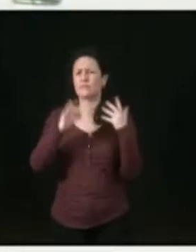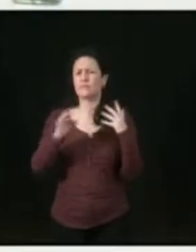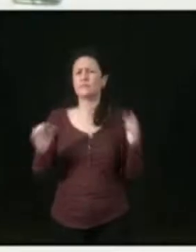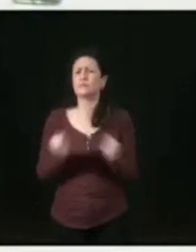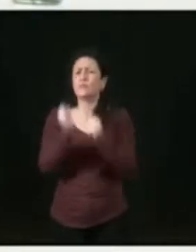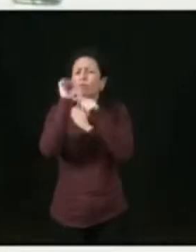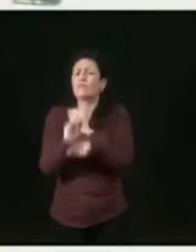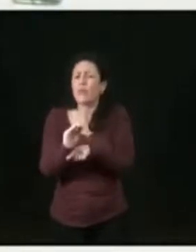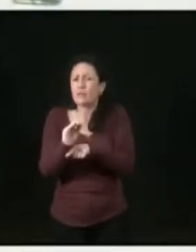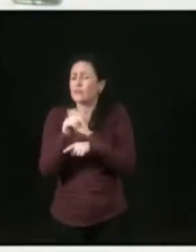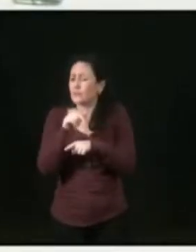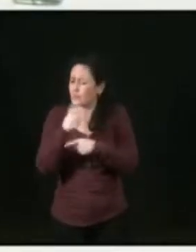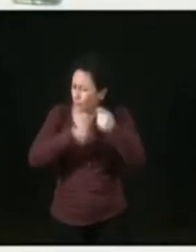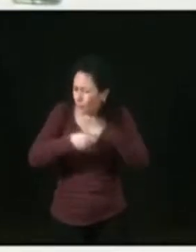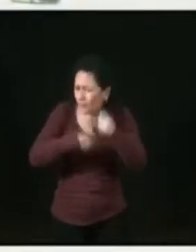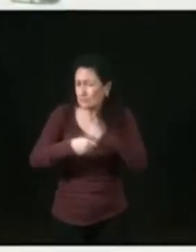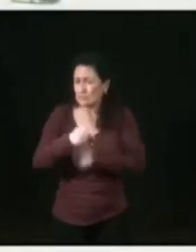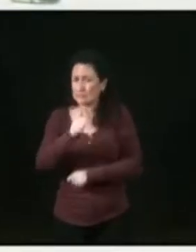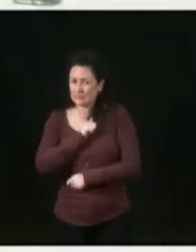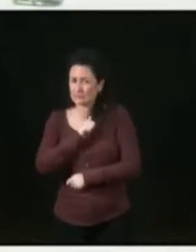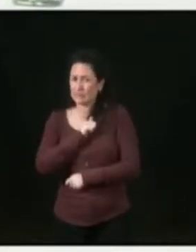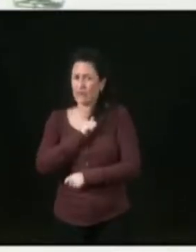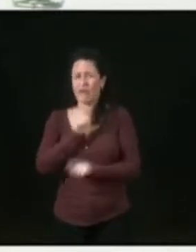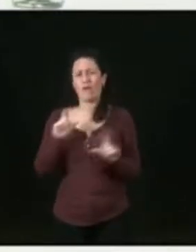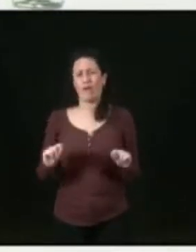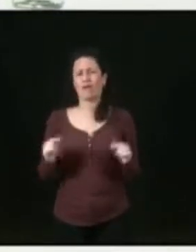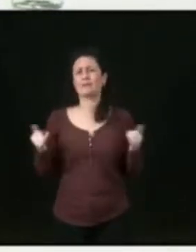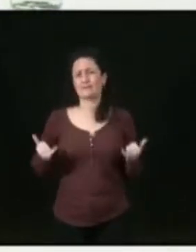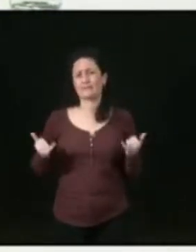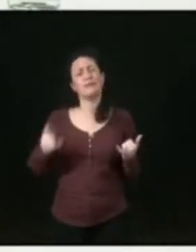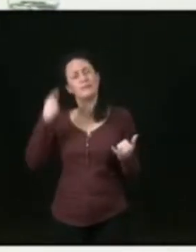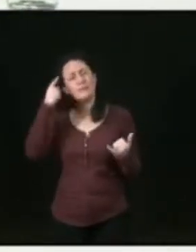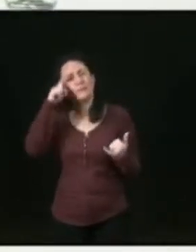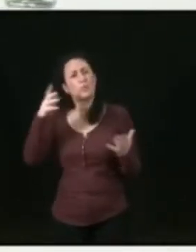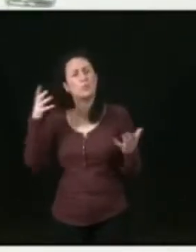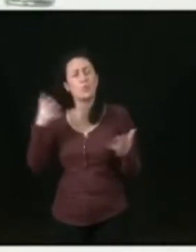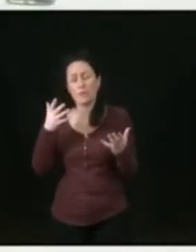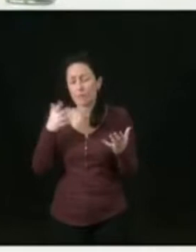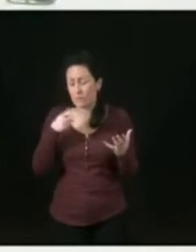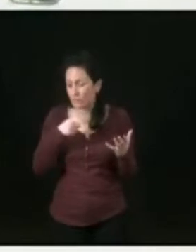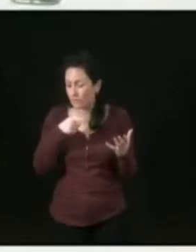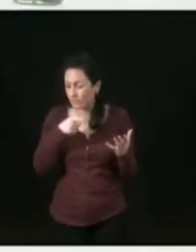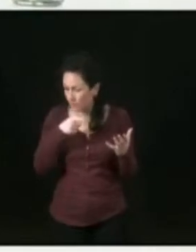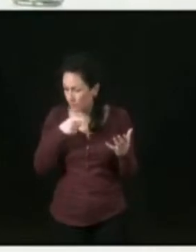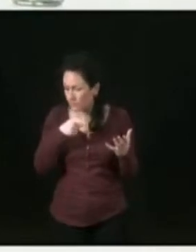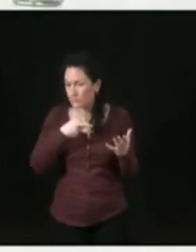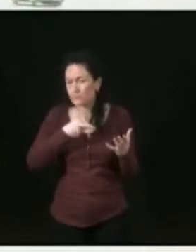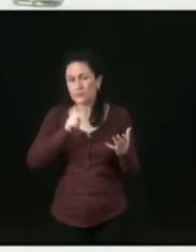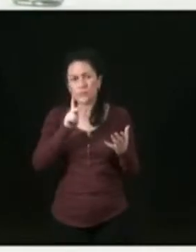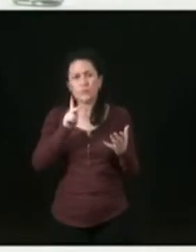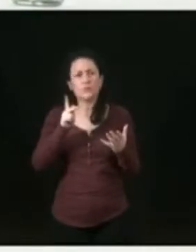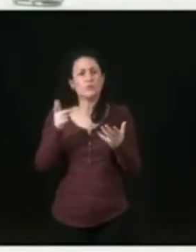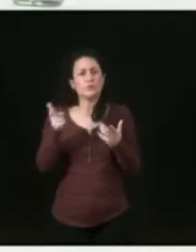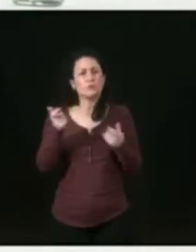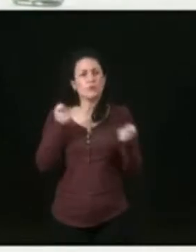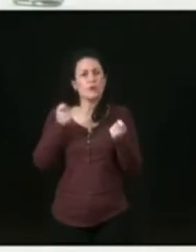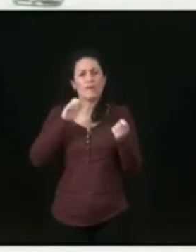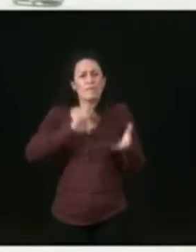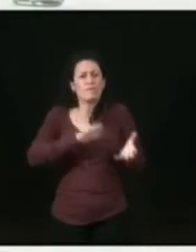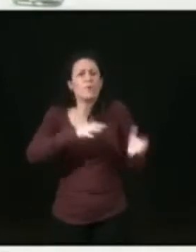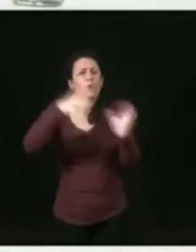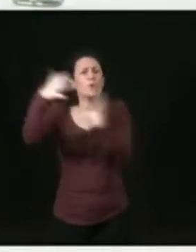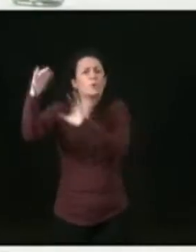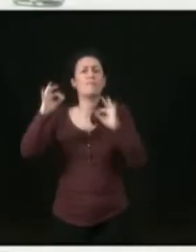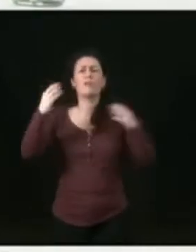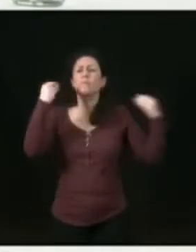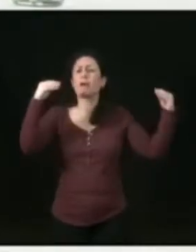et de l'artisanat est instauré, ce qui permet de mieux maîtriser et d'identifier l'évolution des fonds de commerce.